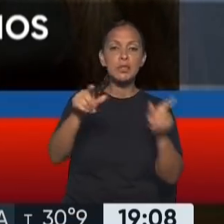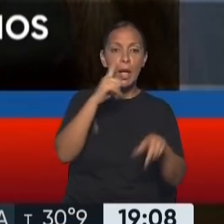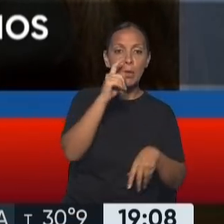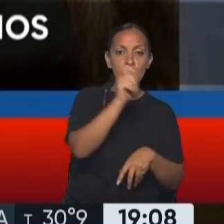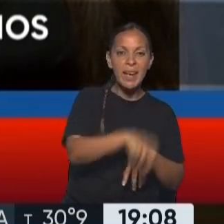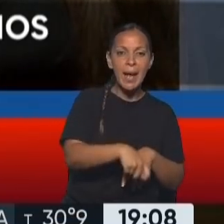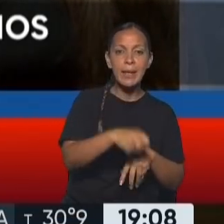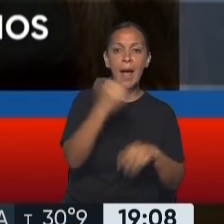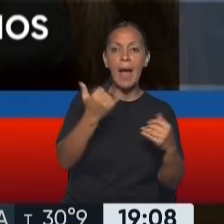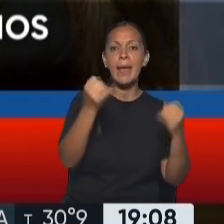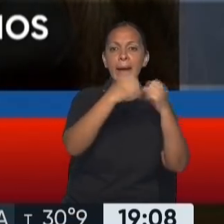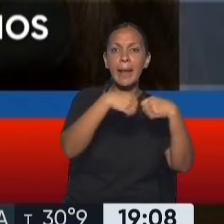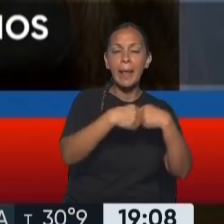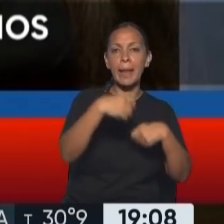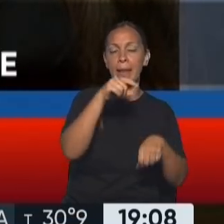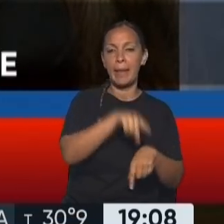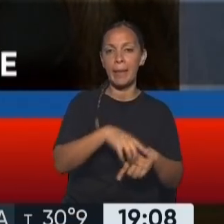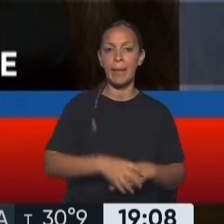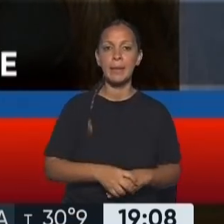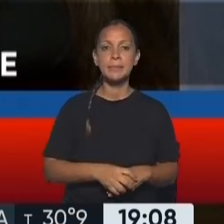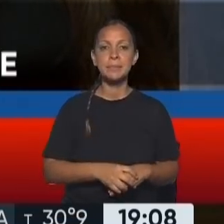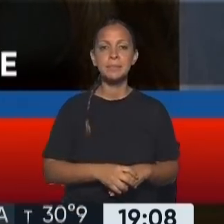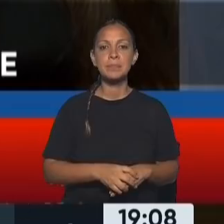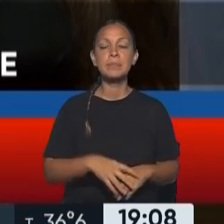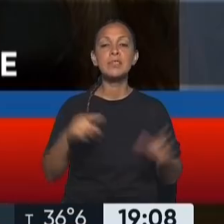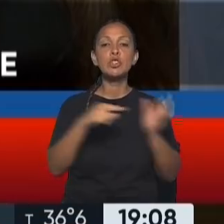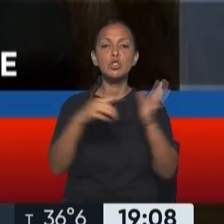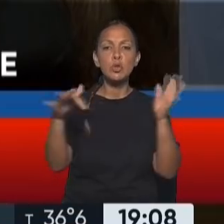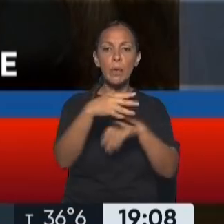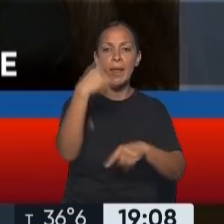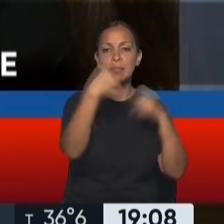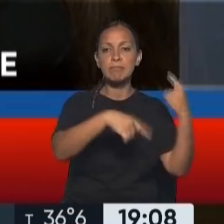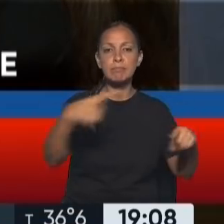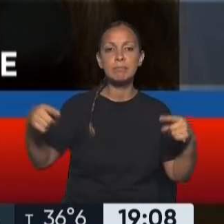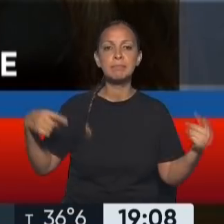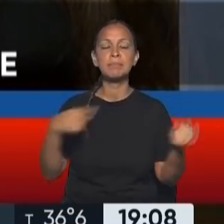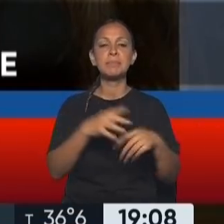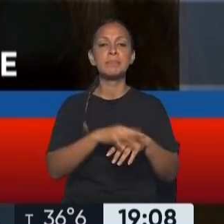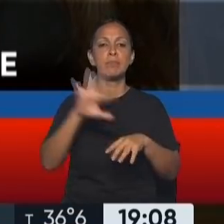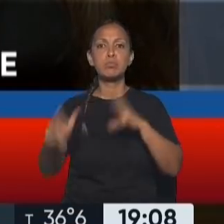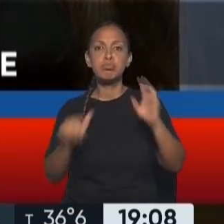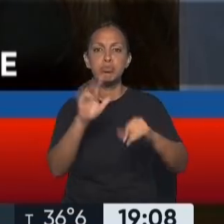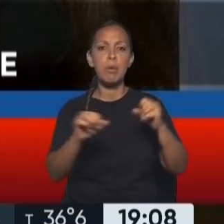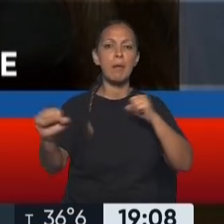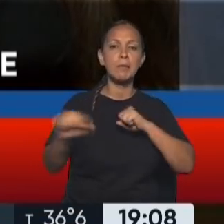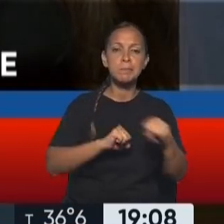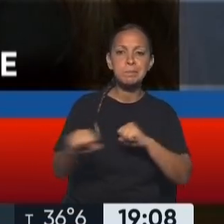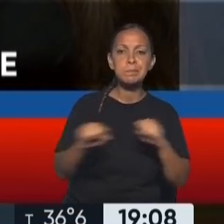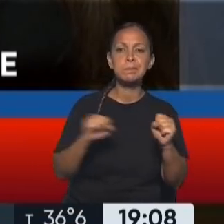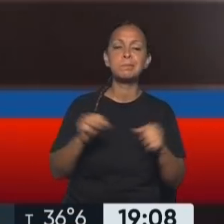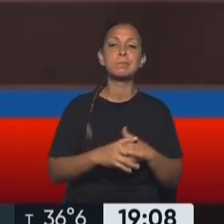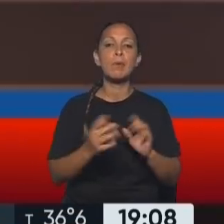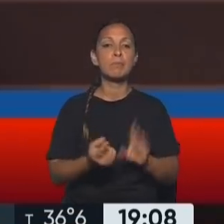заложниках мирное население ряда крупных городов и устраивающих диверсии и провокации, одну из которых мы с вами